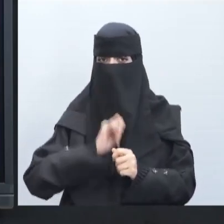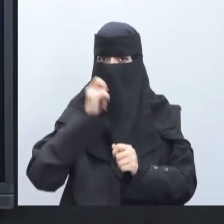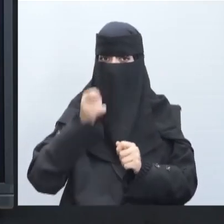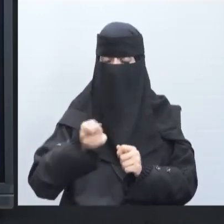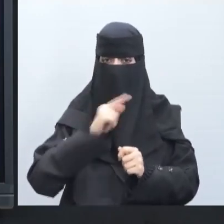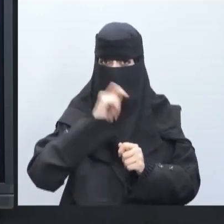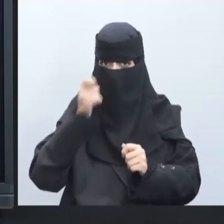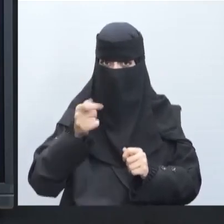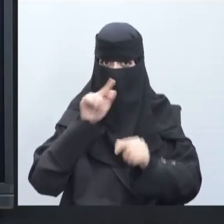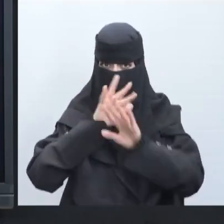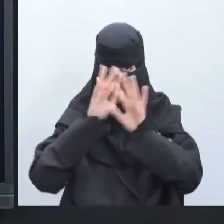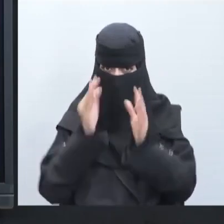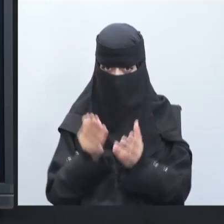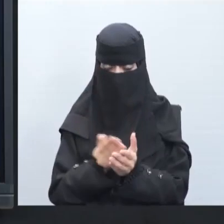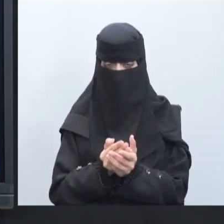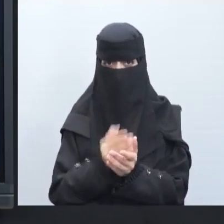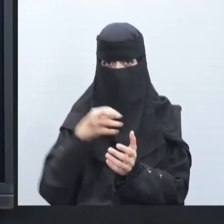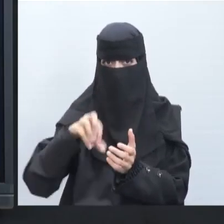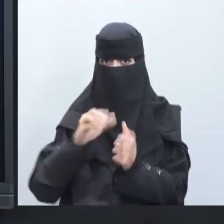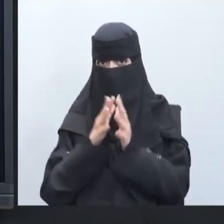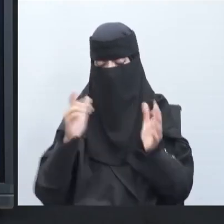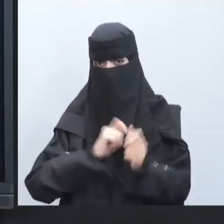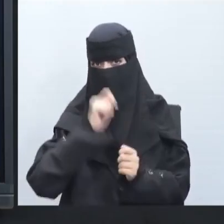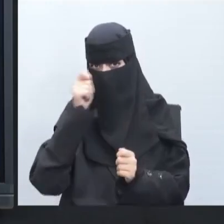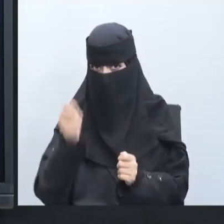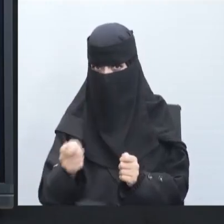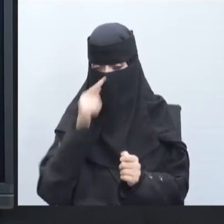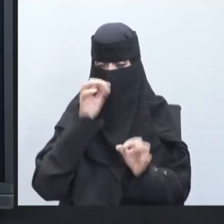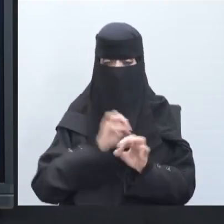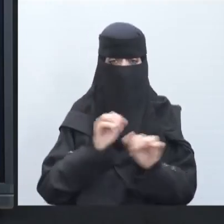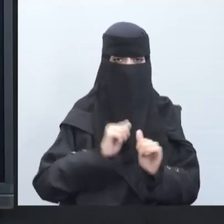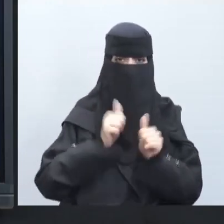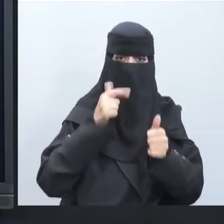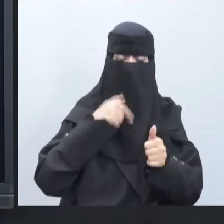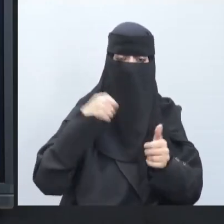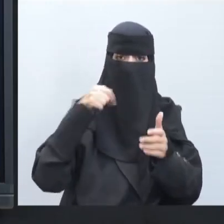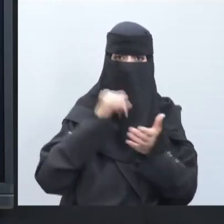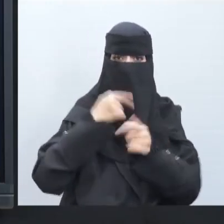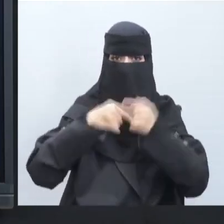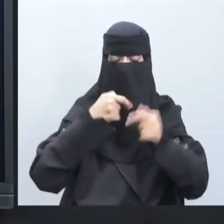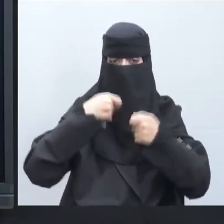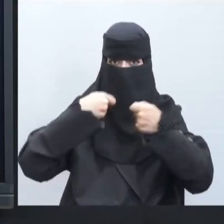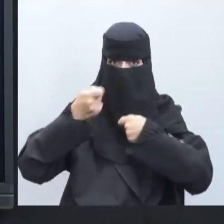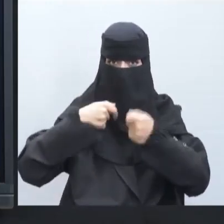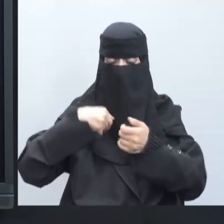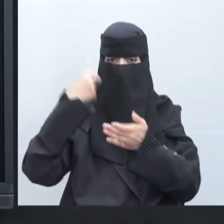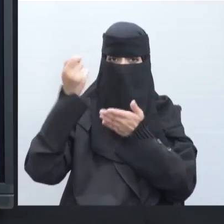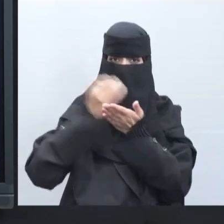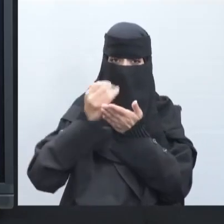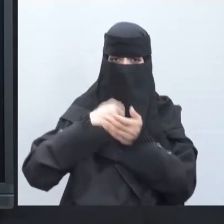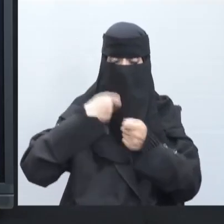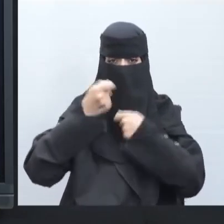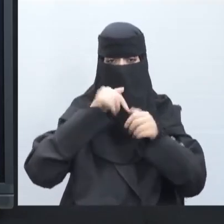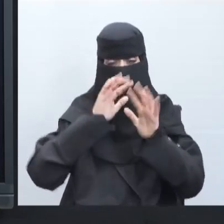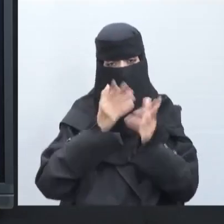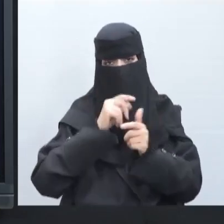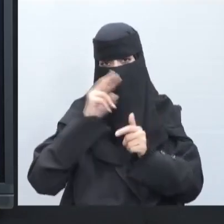نغطي حتى لو جزء كبير من التكاليف اذا لا نستطيع قد يكون استمرار في دفع الاجور او الاستئجار او